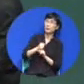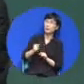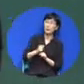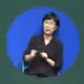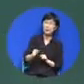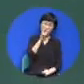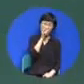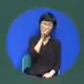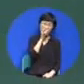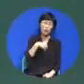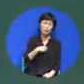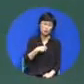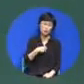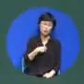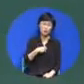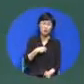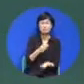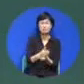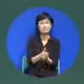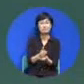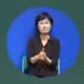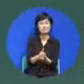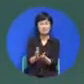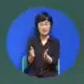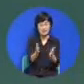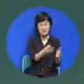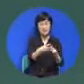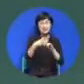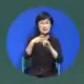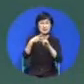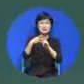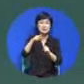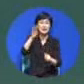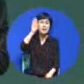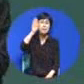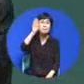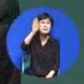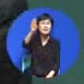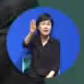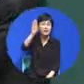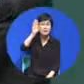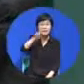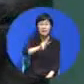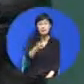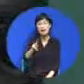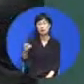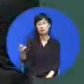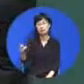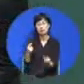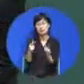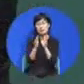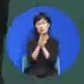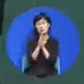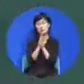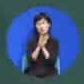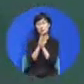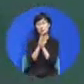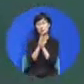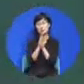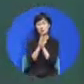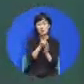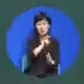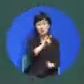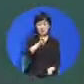보세요, 지금요. Let's look at number three. 드디어 미래 바꾸는 기도입니다. It is the prayer to change the future. 미스바는 그런